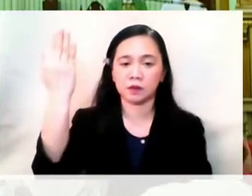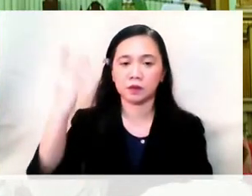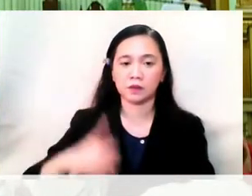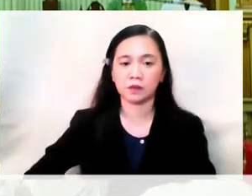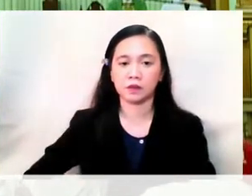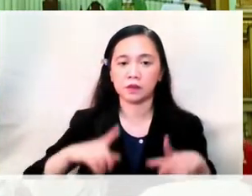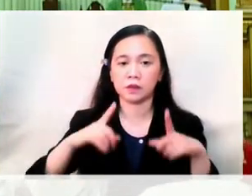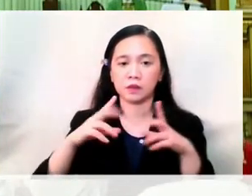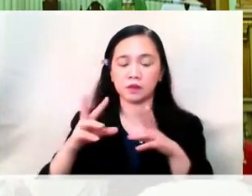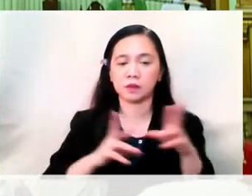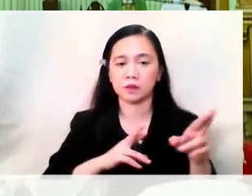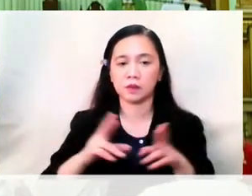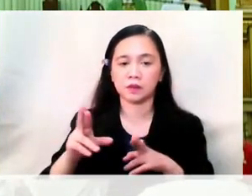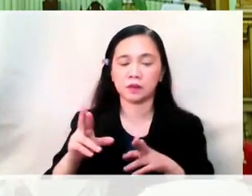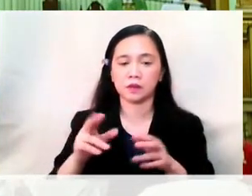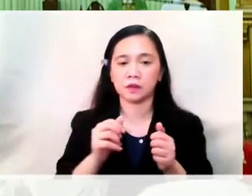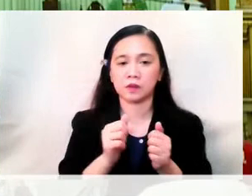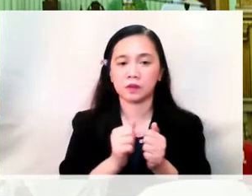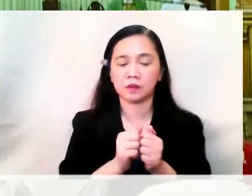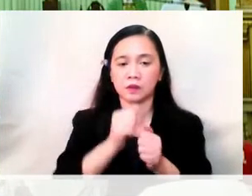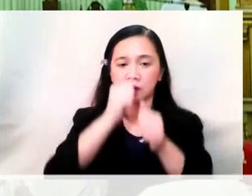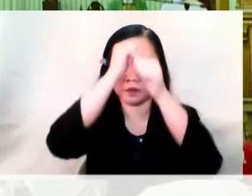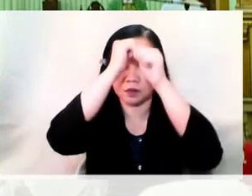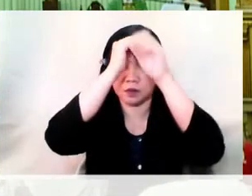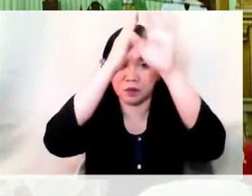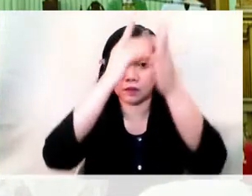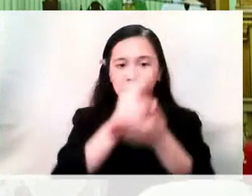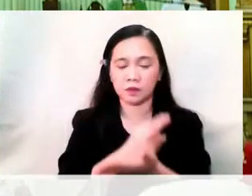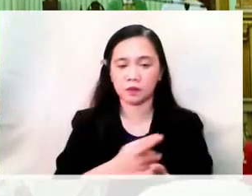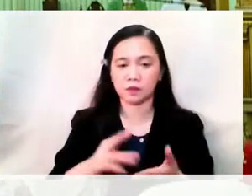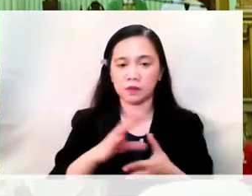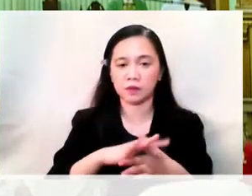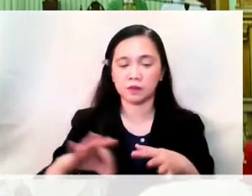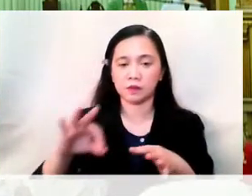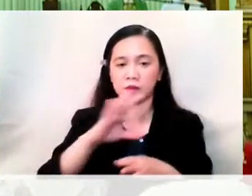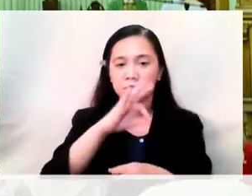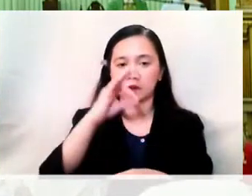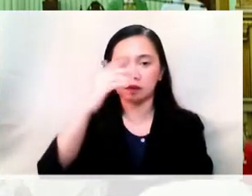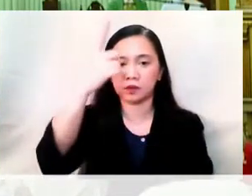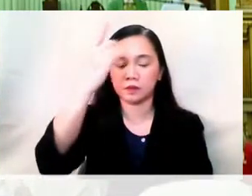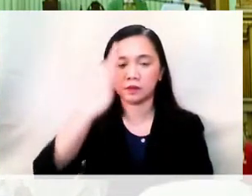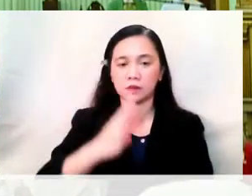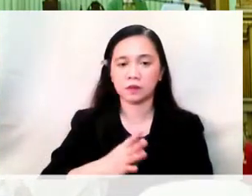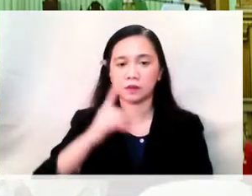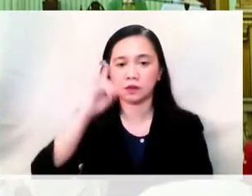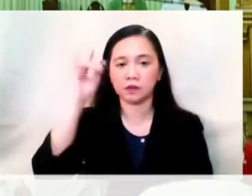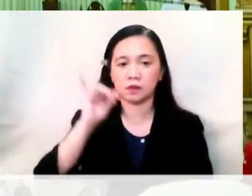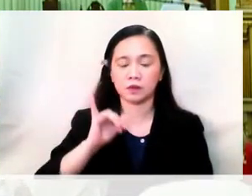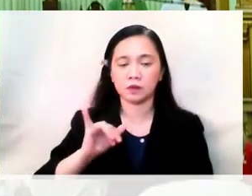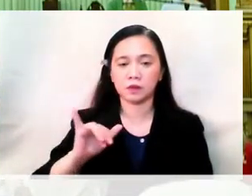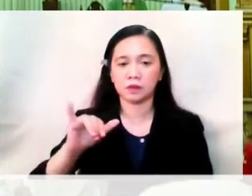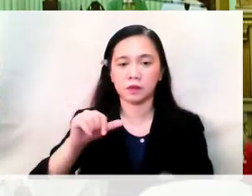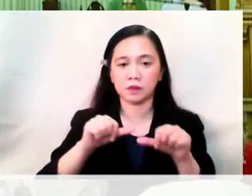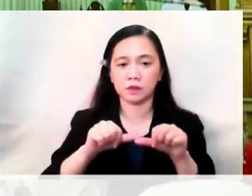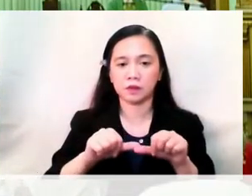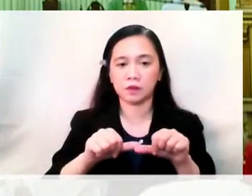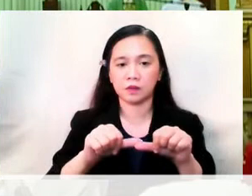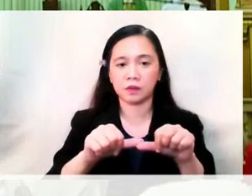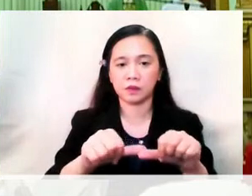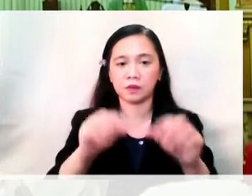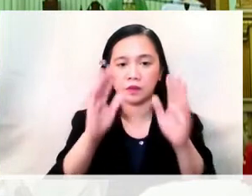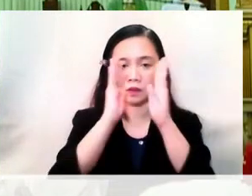tagahari kasama ng Ama at ng Espiritu Santo, Diyos magpasawalang hanggan. Amen.